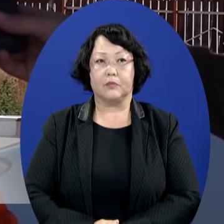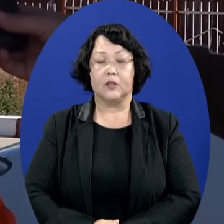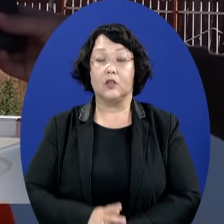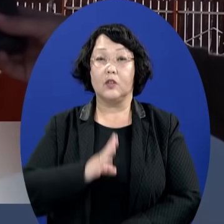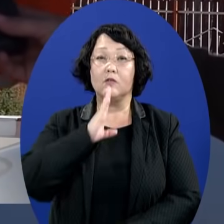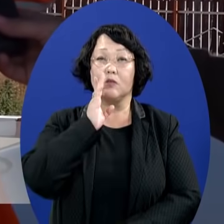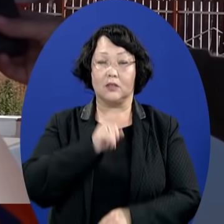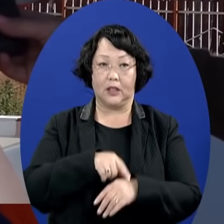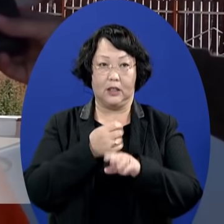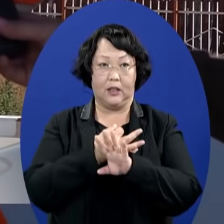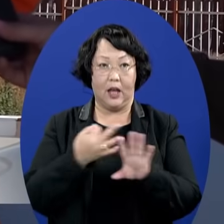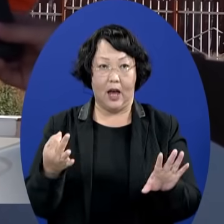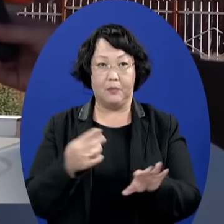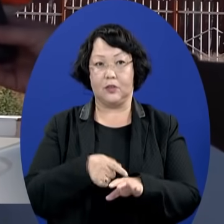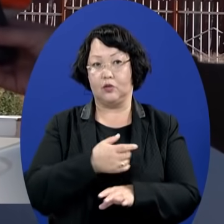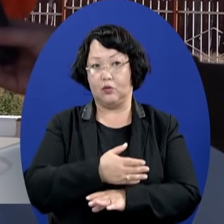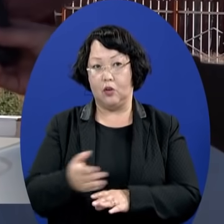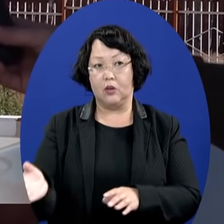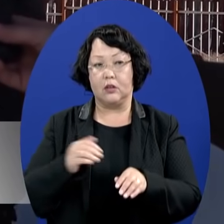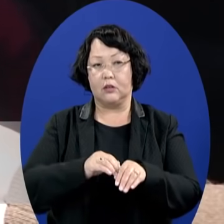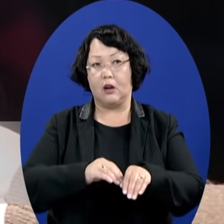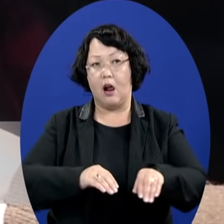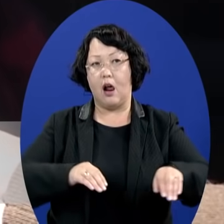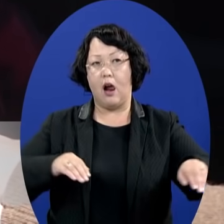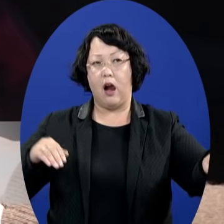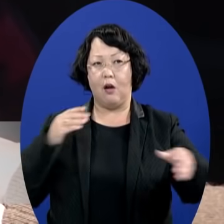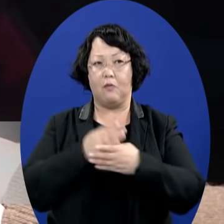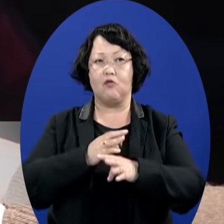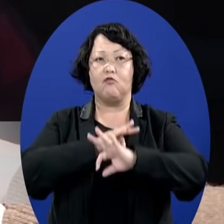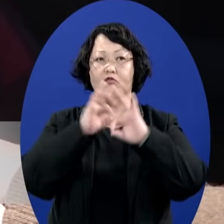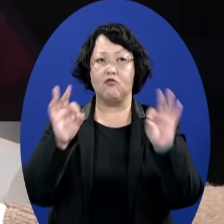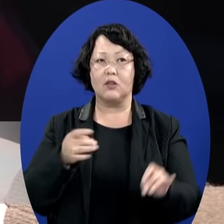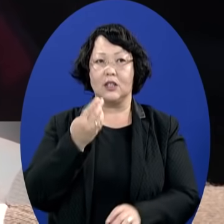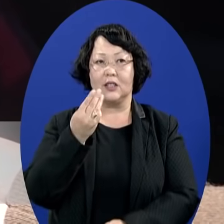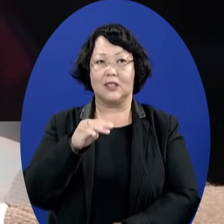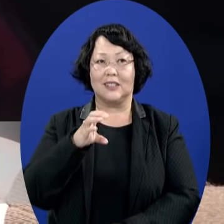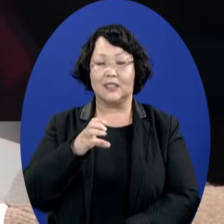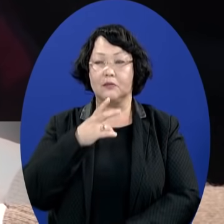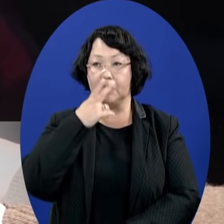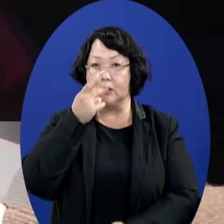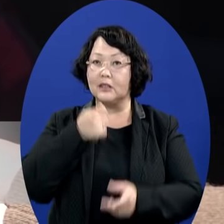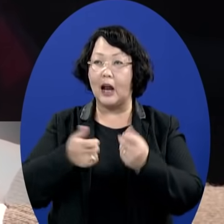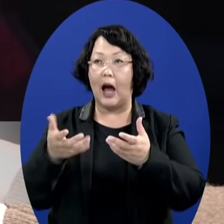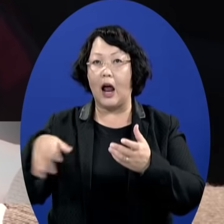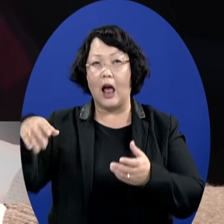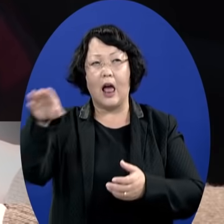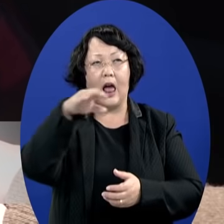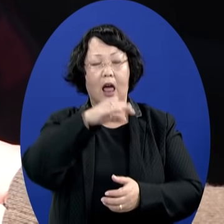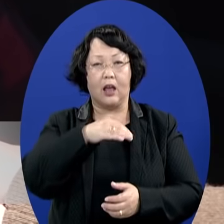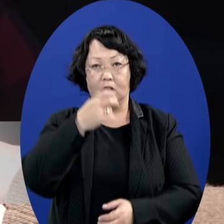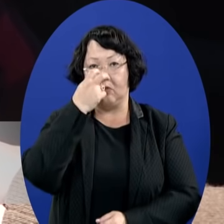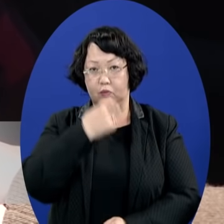Өглөө 8 цаг хүртэл ойчр ингээд энэ зам бүглэрэл шүү дээ. Өөр колонкуудаар явж үзсэн. Гэтэ нэг хол явж чадсангүй нөө бензин угаасаа дууссан болохоор